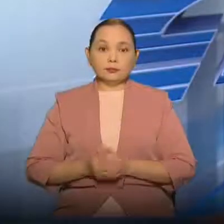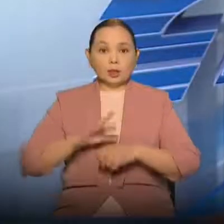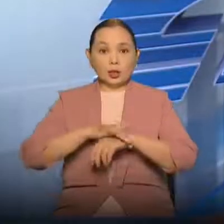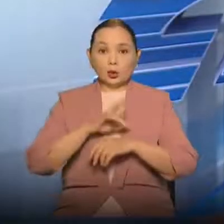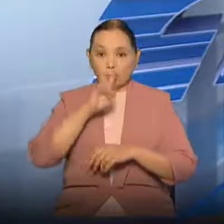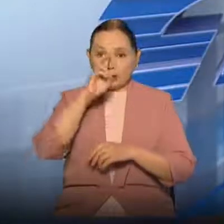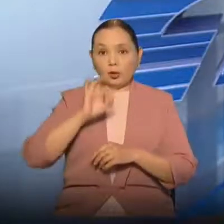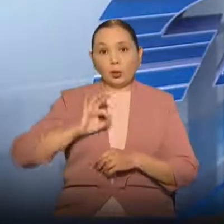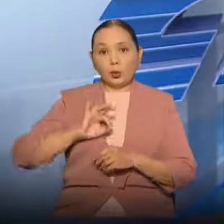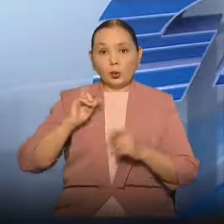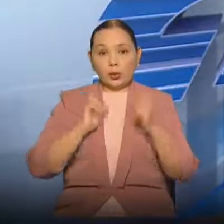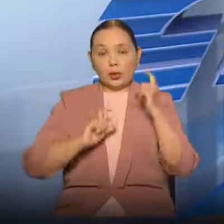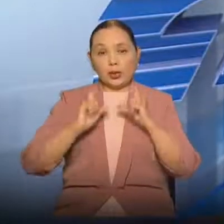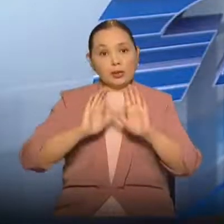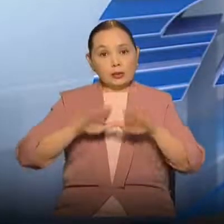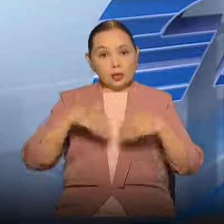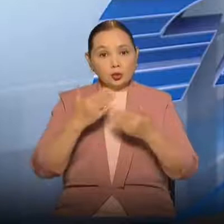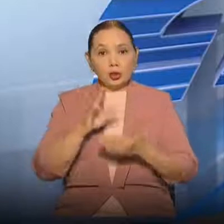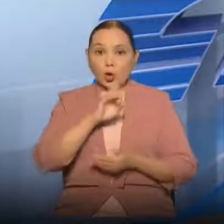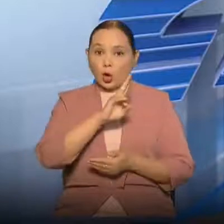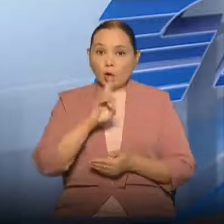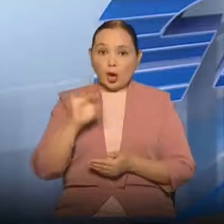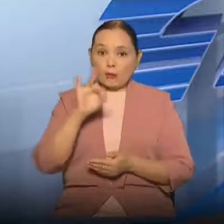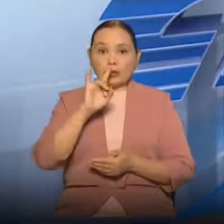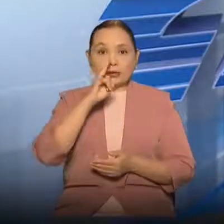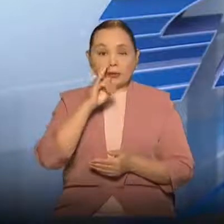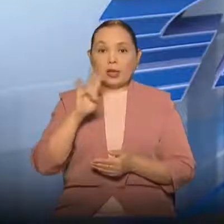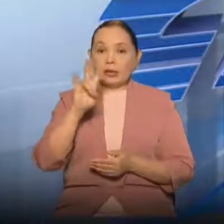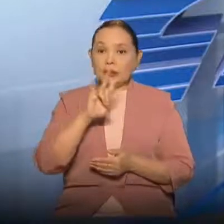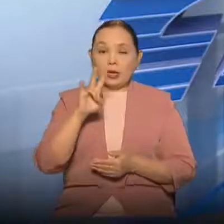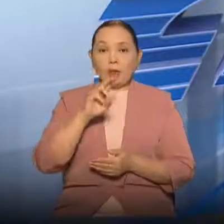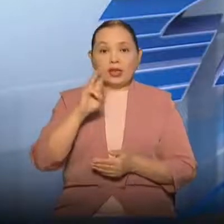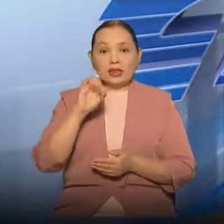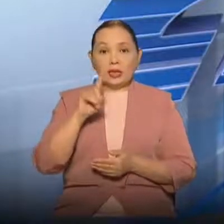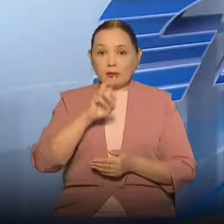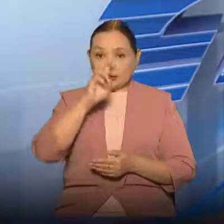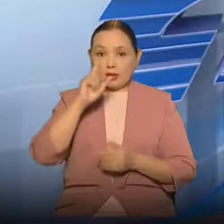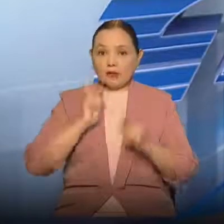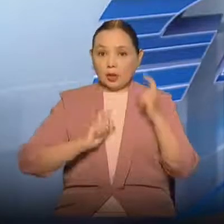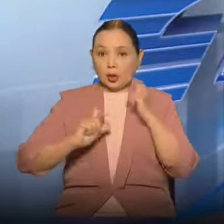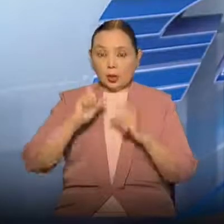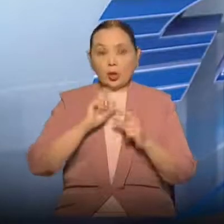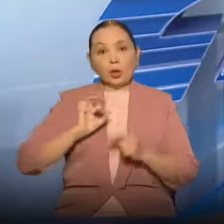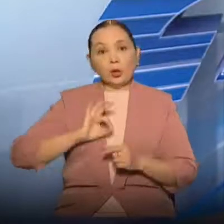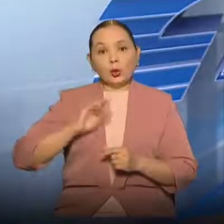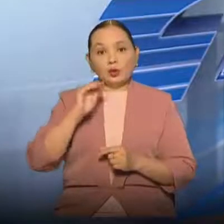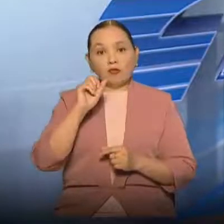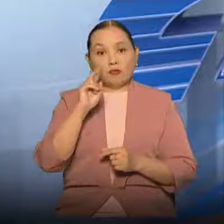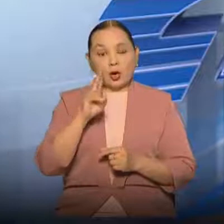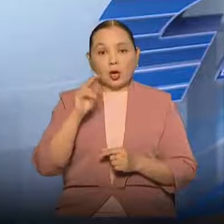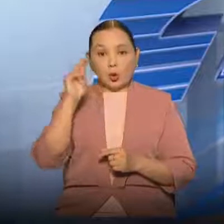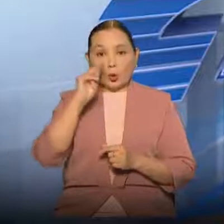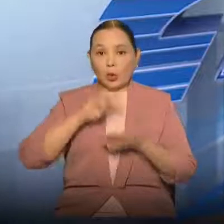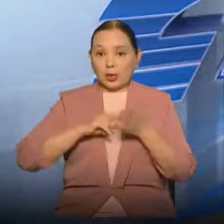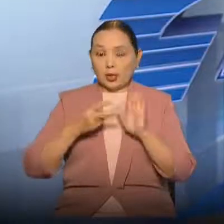Toshkent davlat yuridik universiteti tashabbusi bilan Qoraqalpog'iston, Samarqand, Namangan, Termiz davlat universitetlarining yuridik fakultetlari o'quv reja